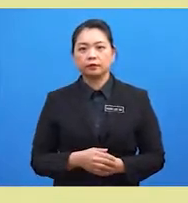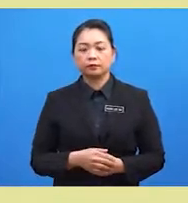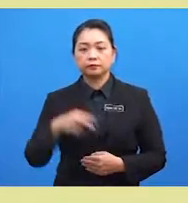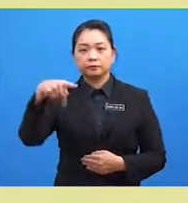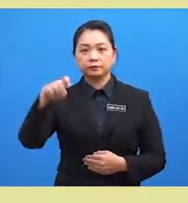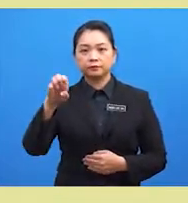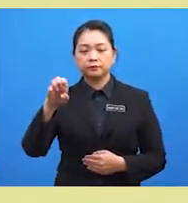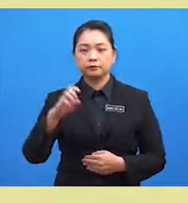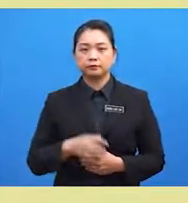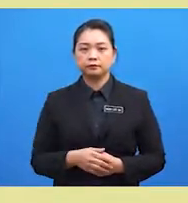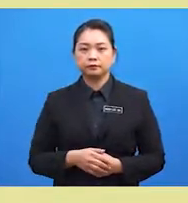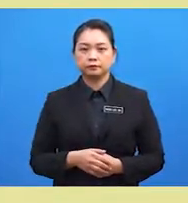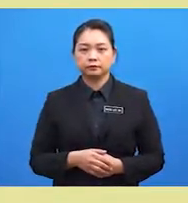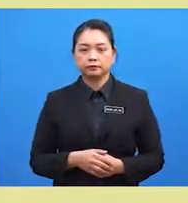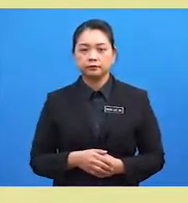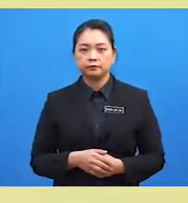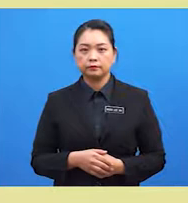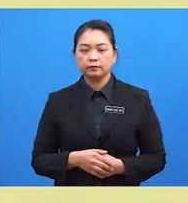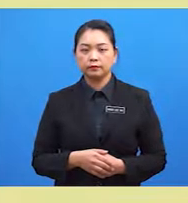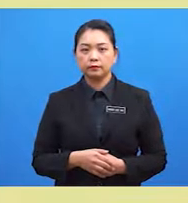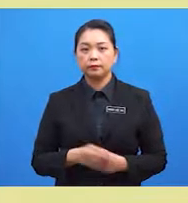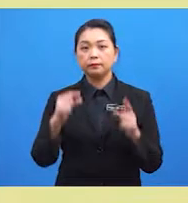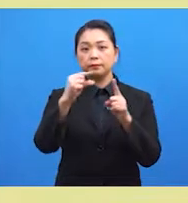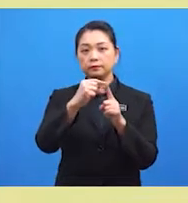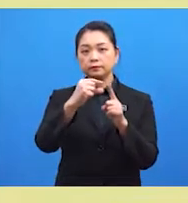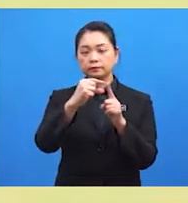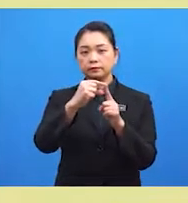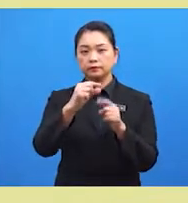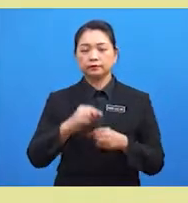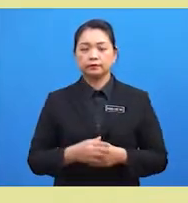PE yang bermaksud perkataan.